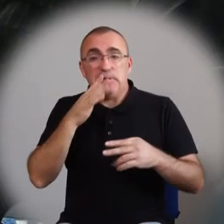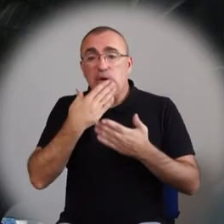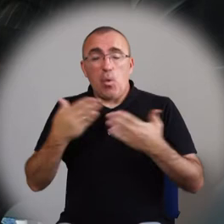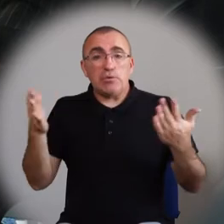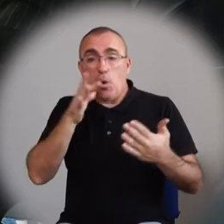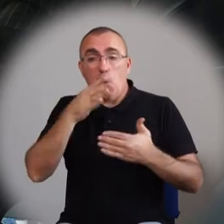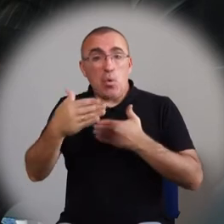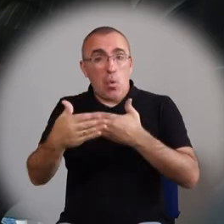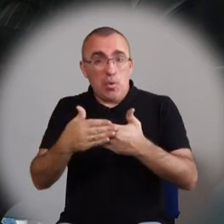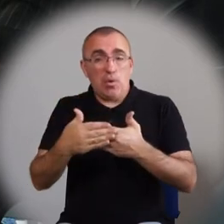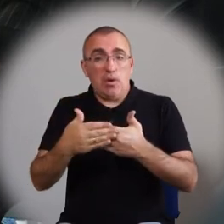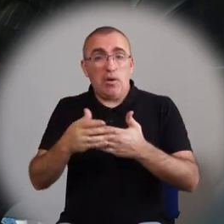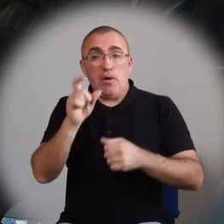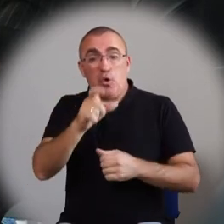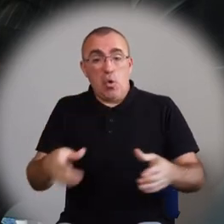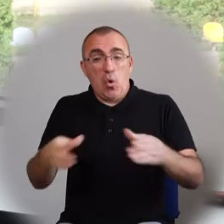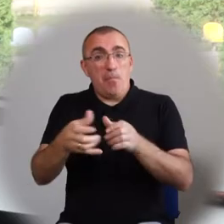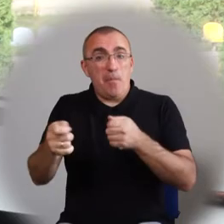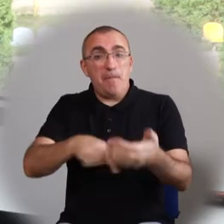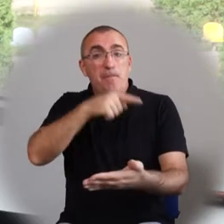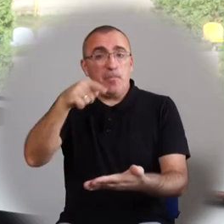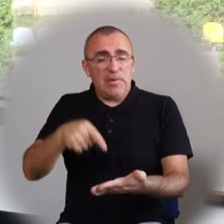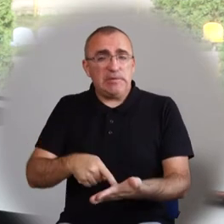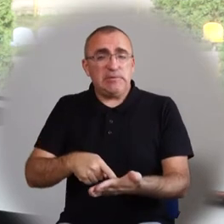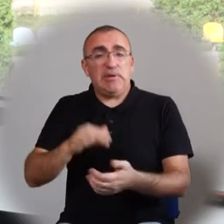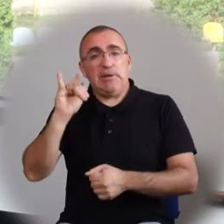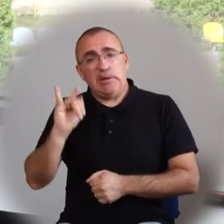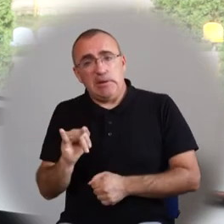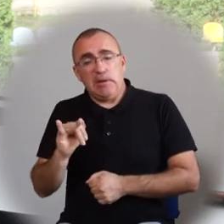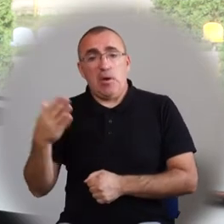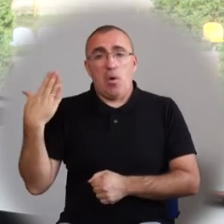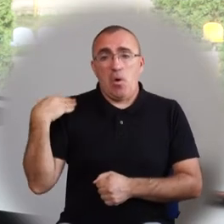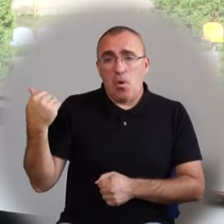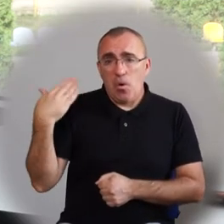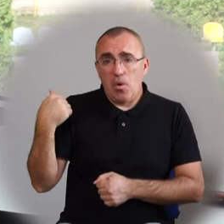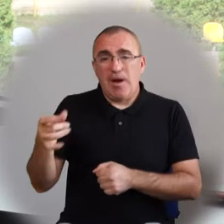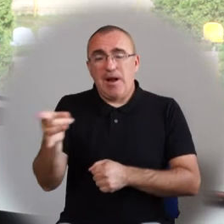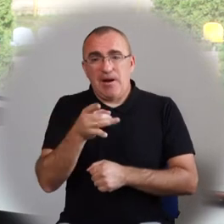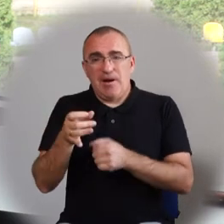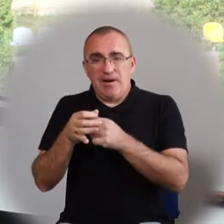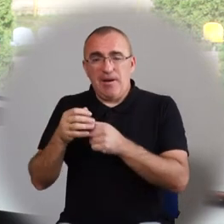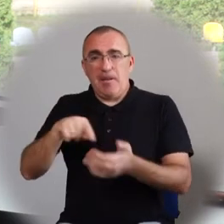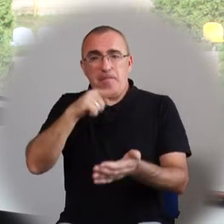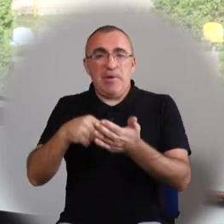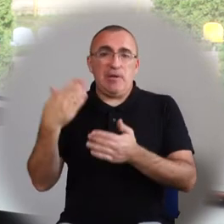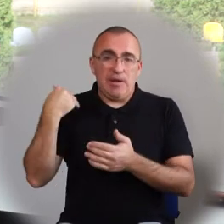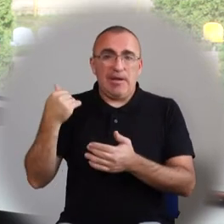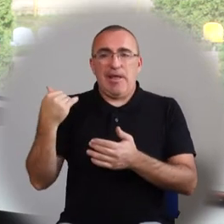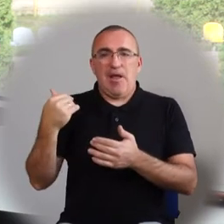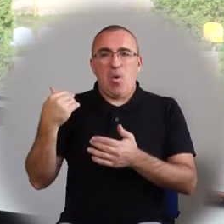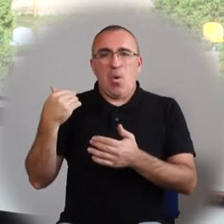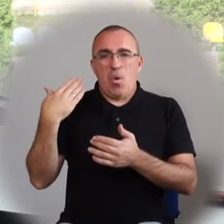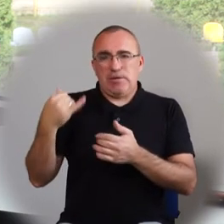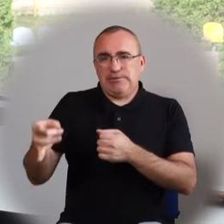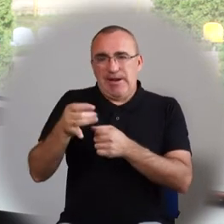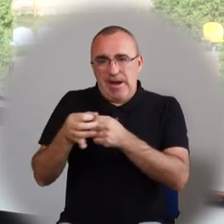були свідками за останні роки про те, що громади міста і Олександрійського району, тобто міста